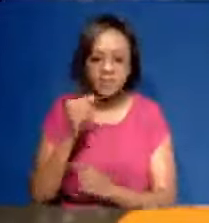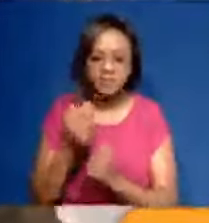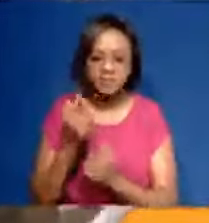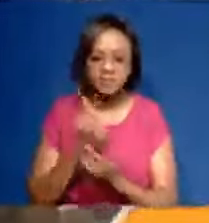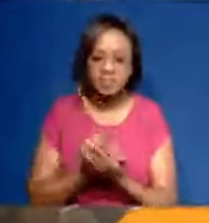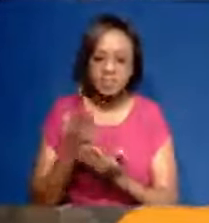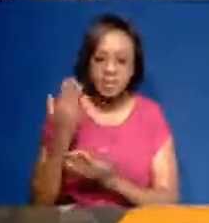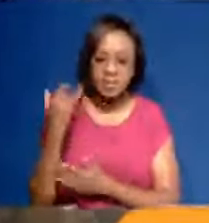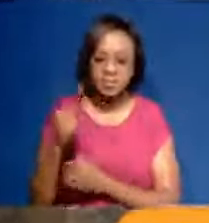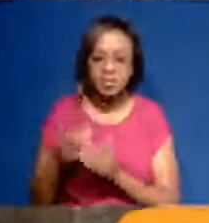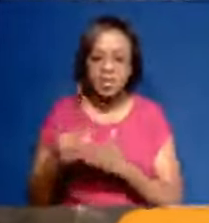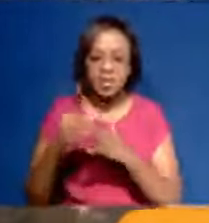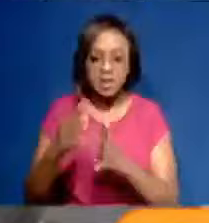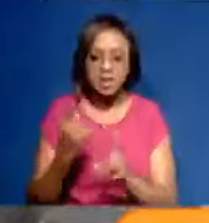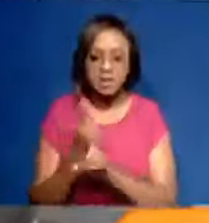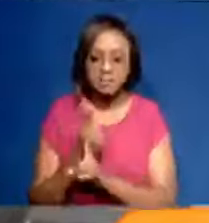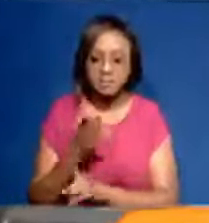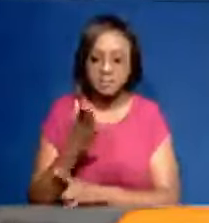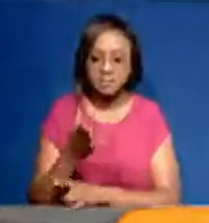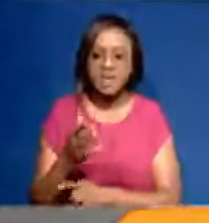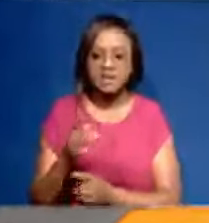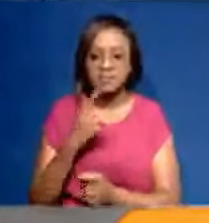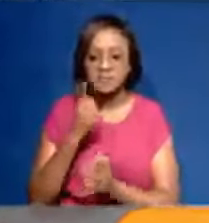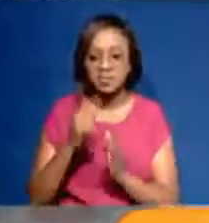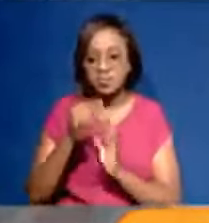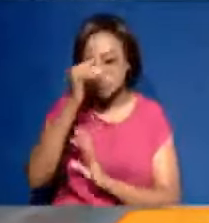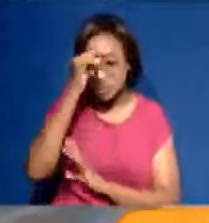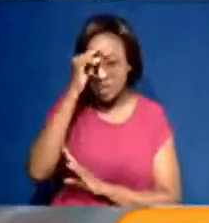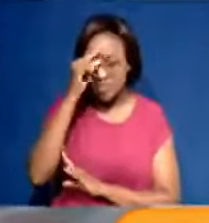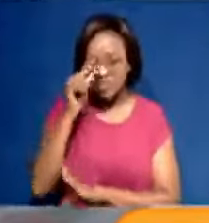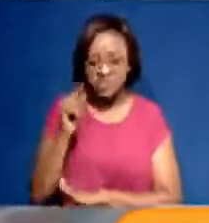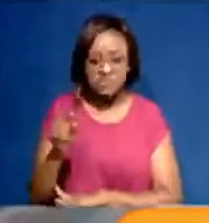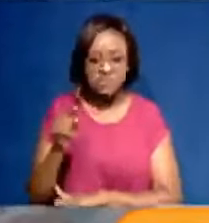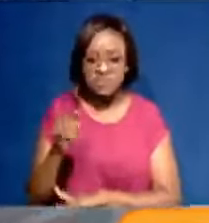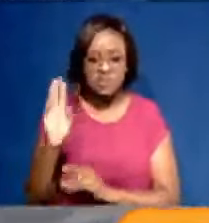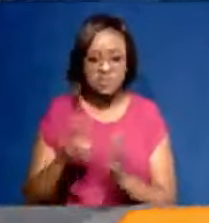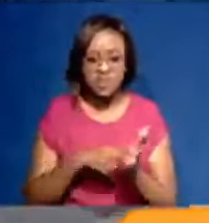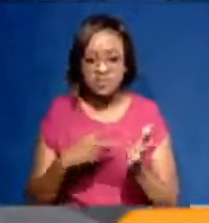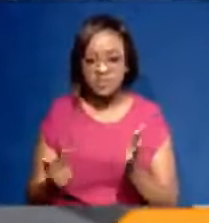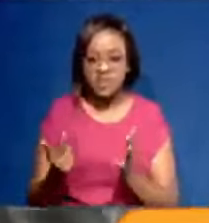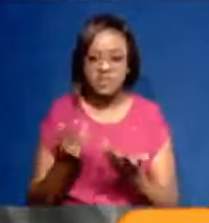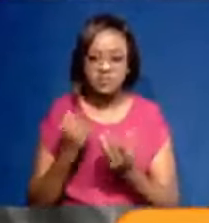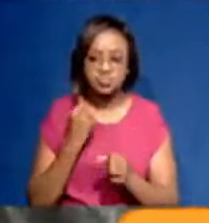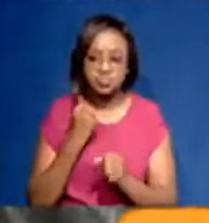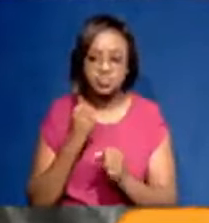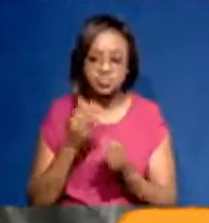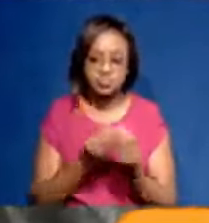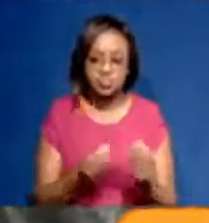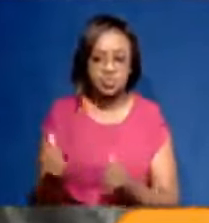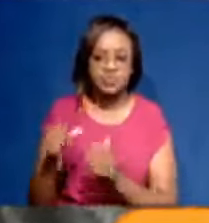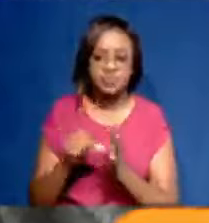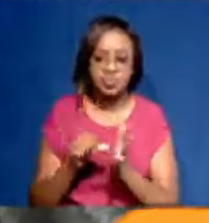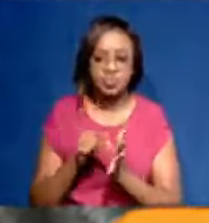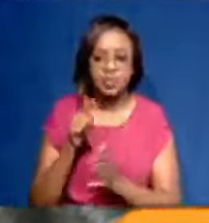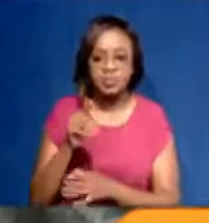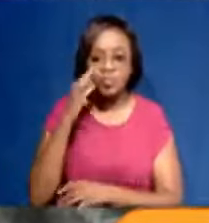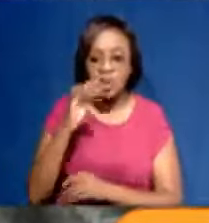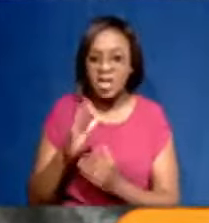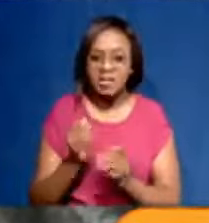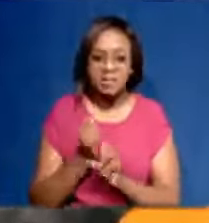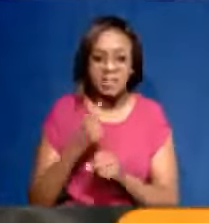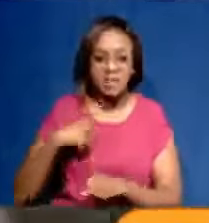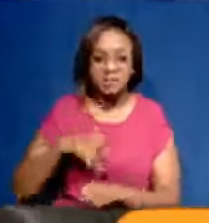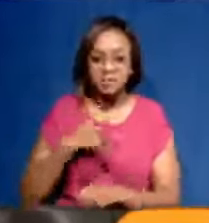Morijo, viongozi eneo hili wameikosoa serikali kwa kushindwa kukabiliana na majangili hao wanaoendelea kuwakosesha